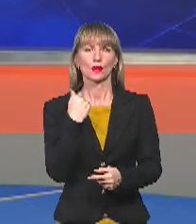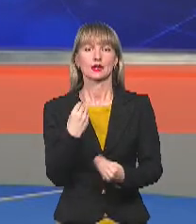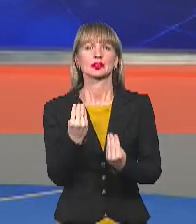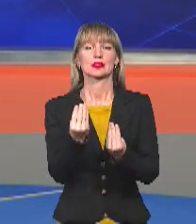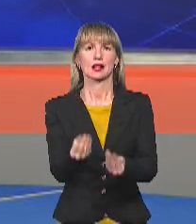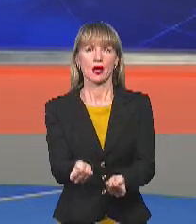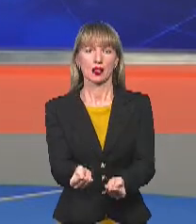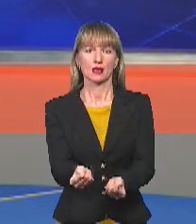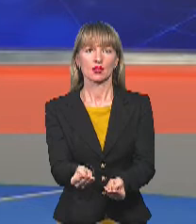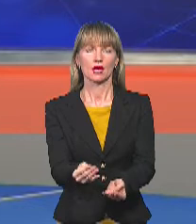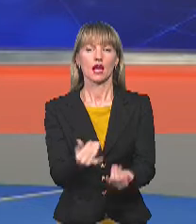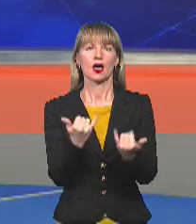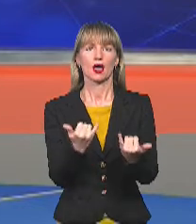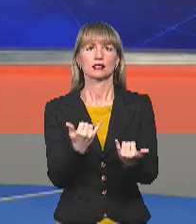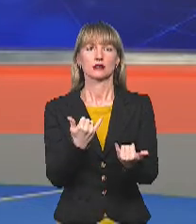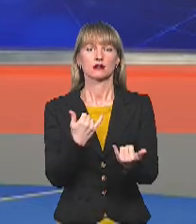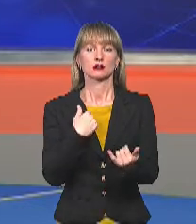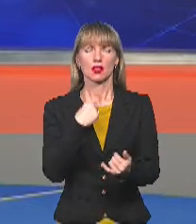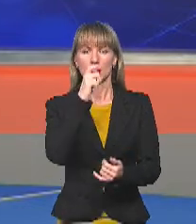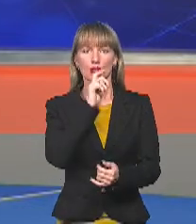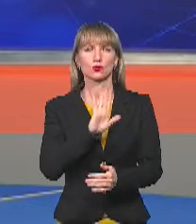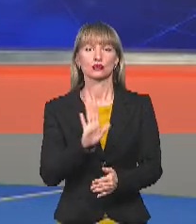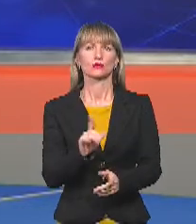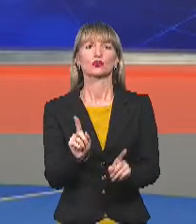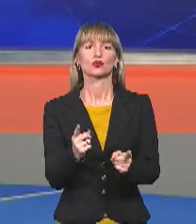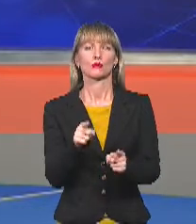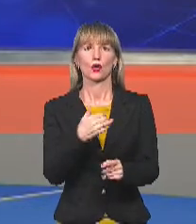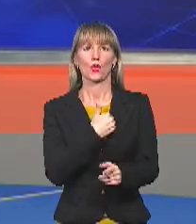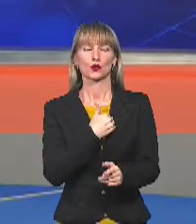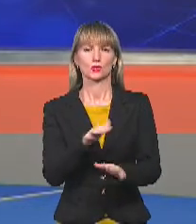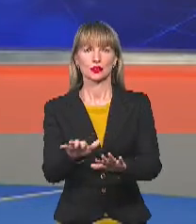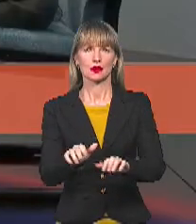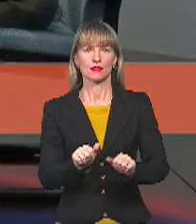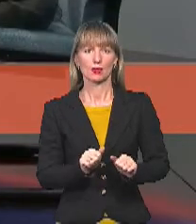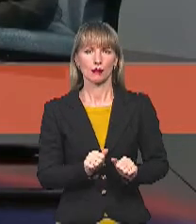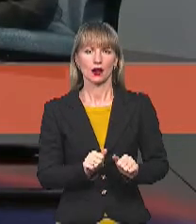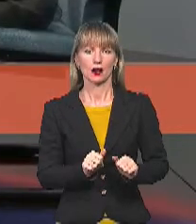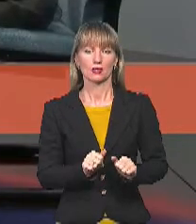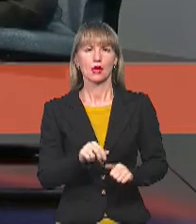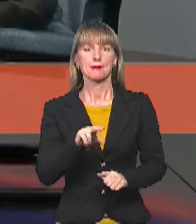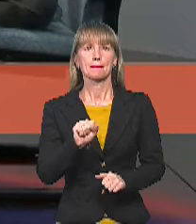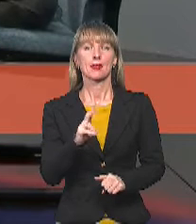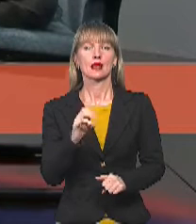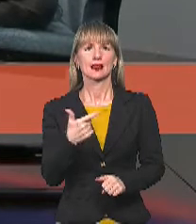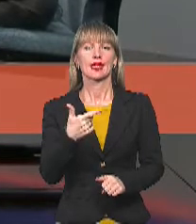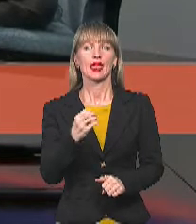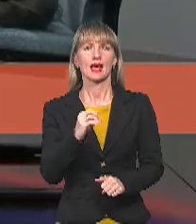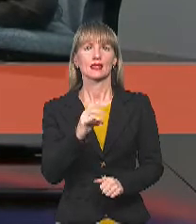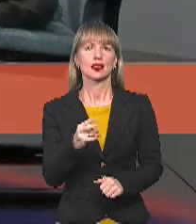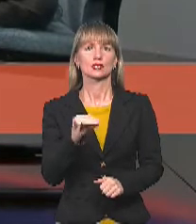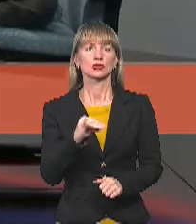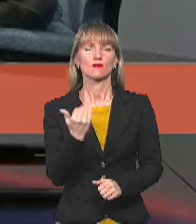дали, а зараз я навіть не розумію, чому її хочуть відібрати. Пане Геннадію, ваша позиція